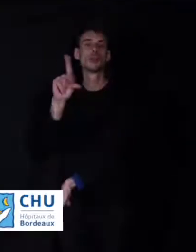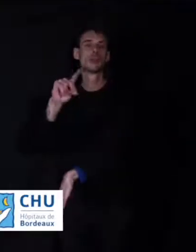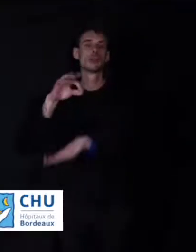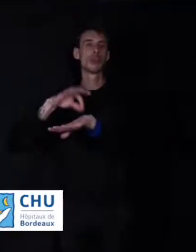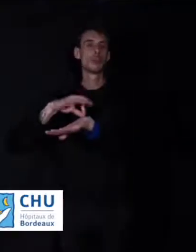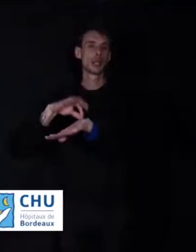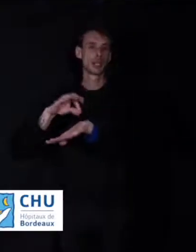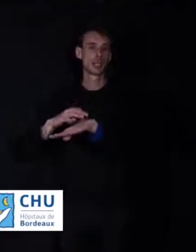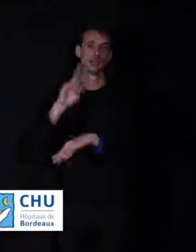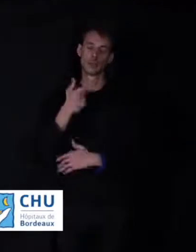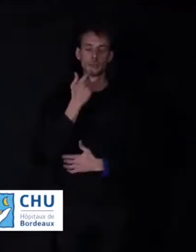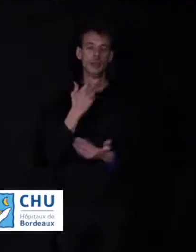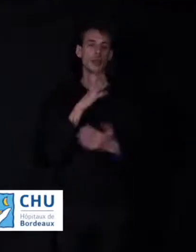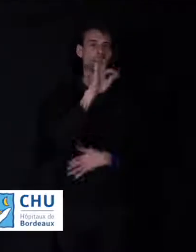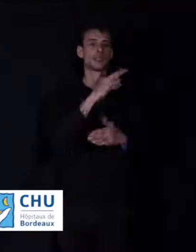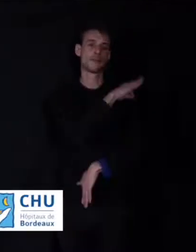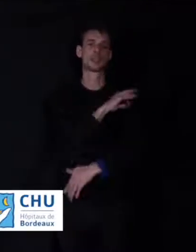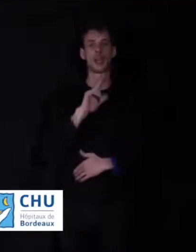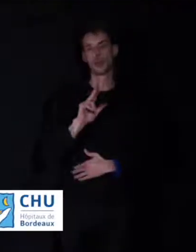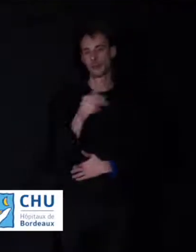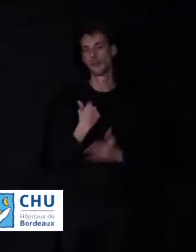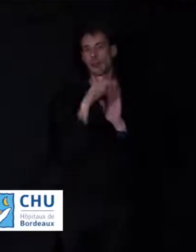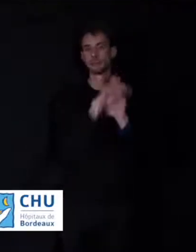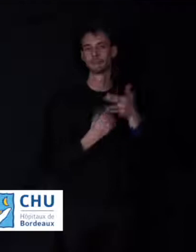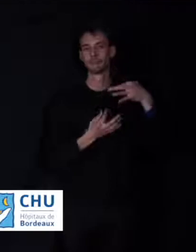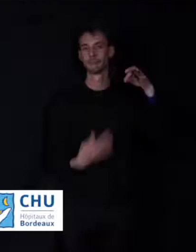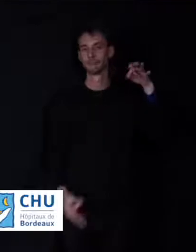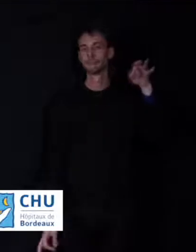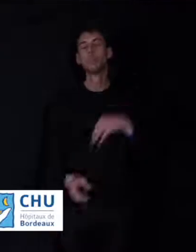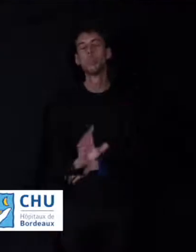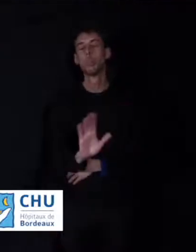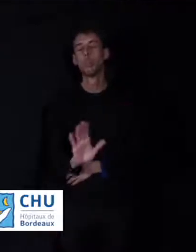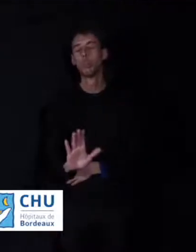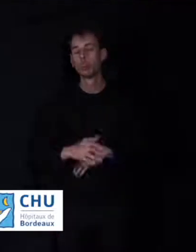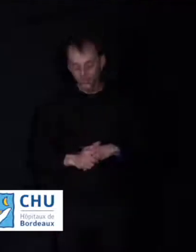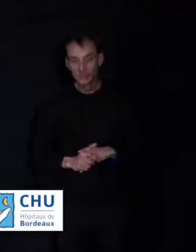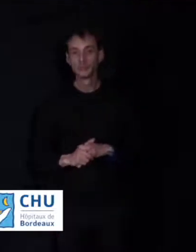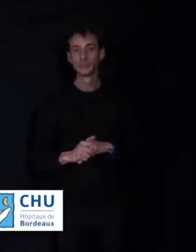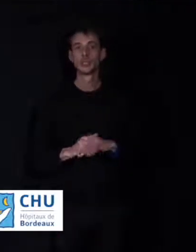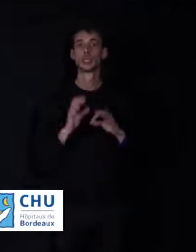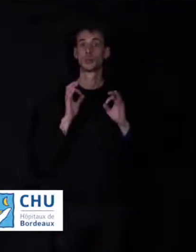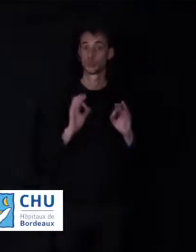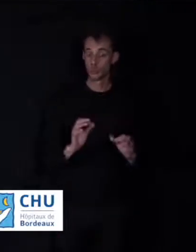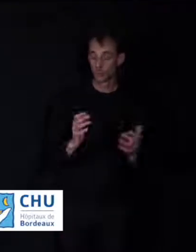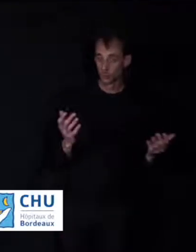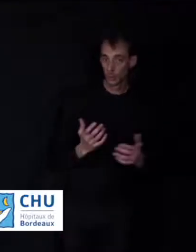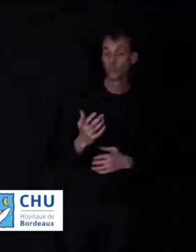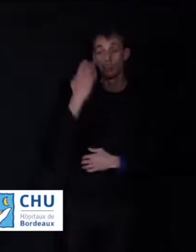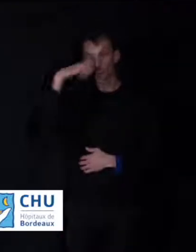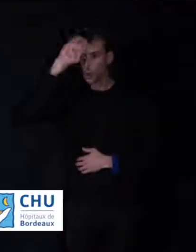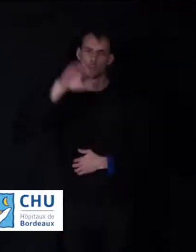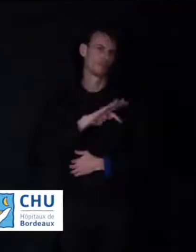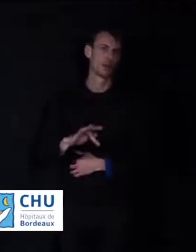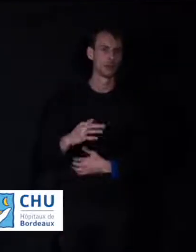comme une liste à l'après-vert. On essaiera de faire les principaux vaccins. L'Europe et la France est le berceau de la vaccination